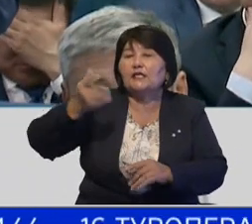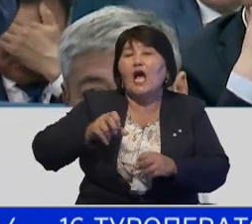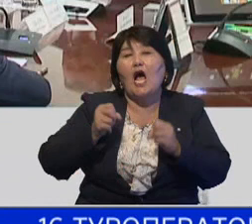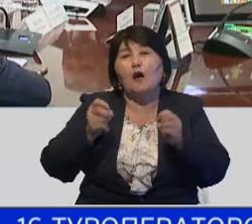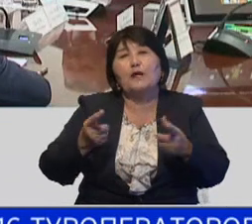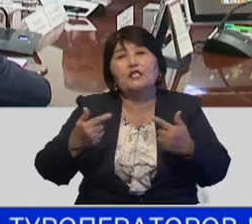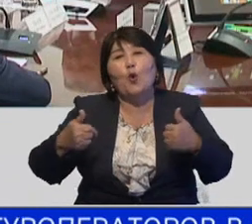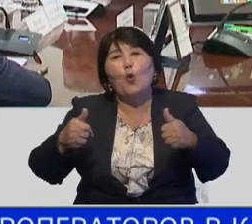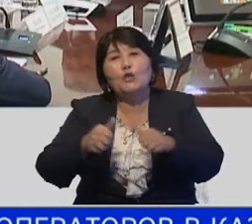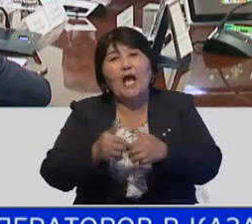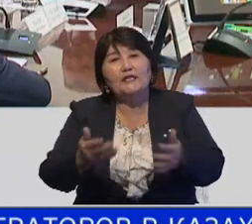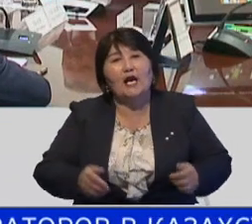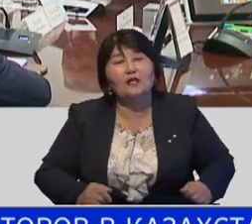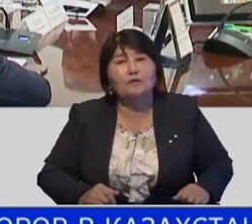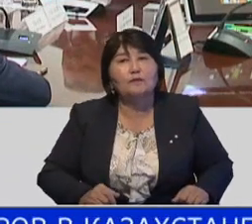опасных